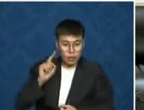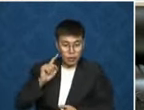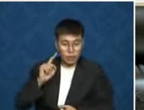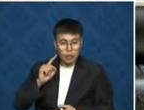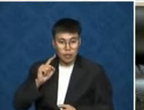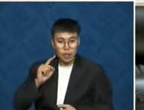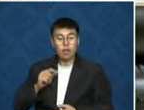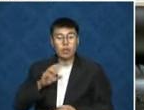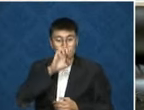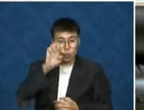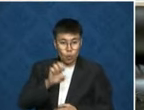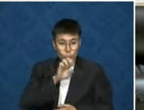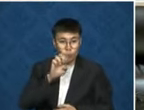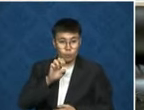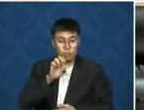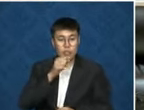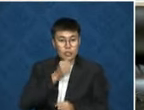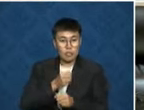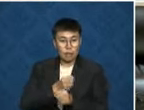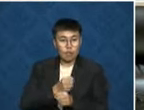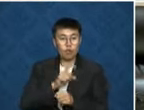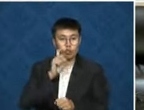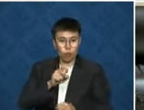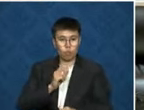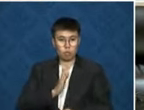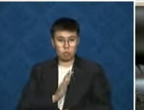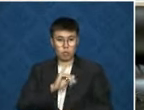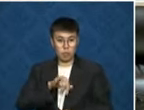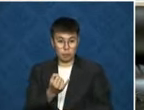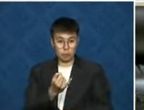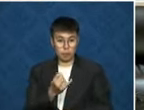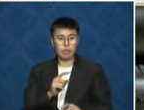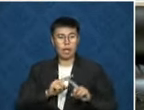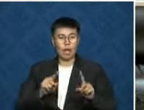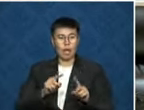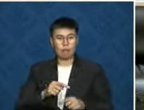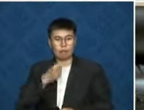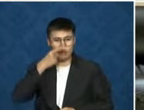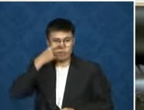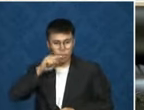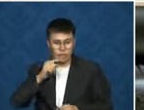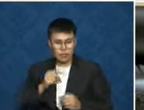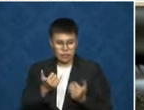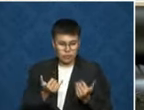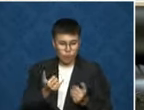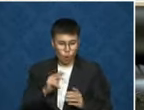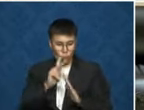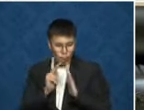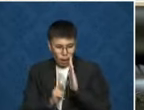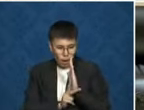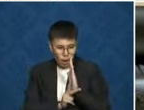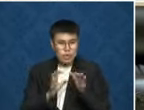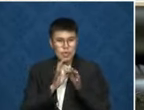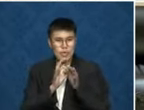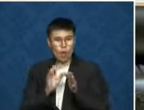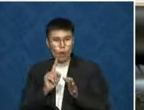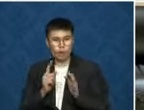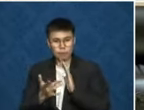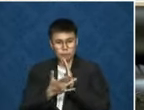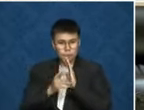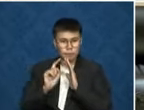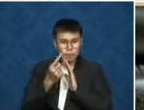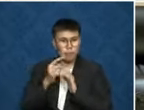าพยุโรปเป็นไปอย่างถูกต้องและมีจริยธรรมแต่มองมาในประเทศไทยค่ะเราไม่มีกฎหมายที่เกี่ยวข้องกับปัญญาประ